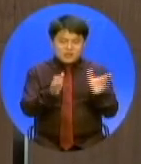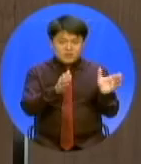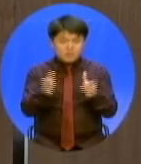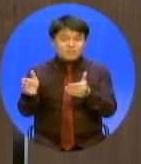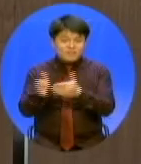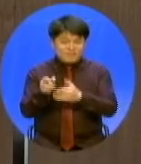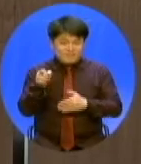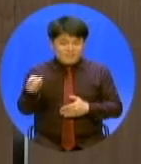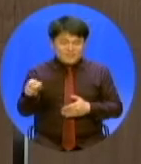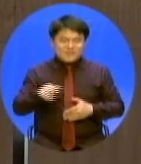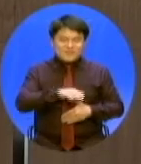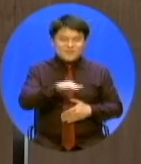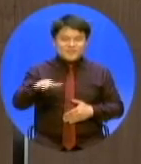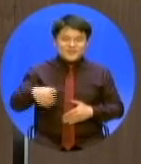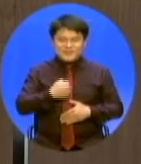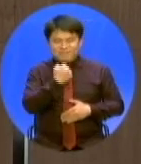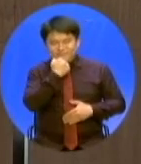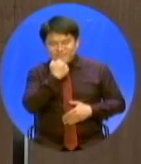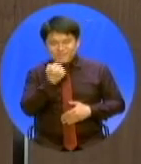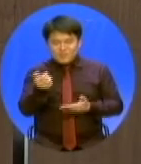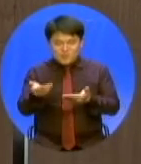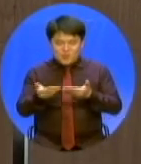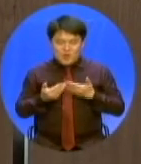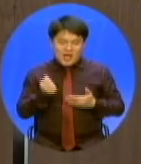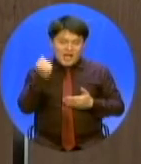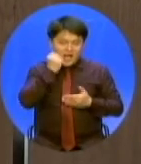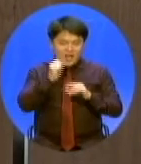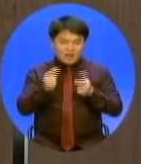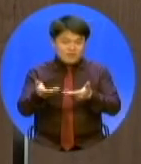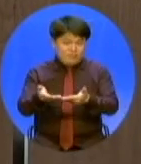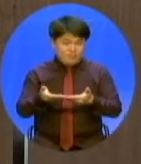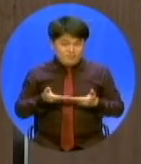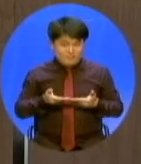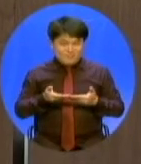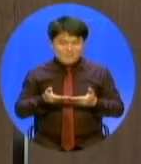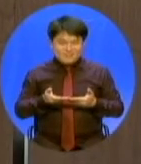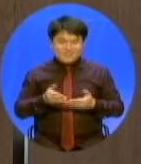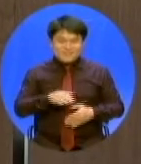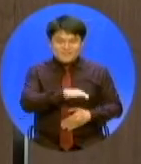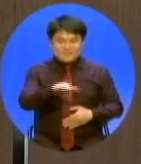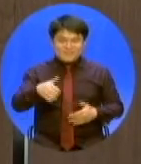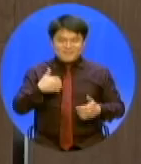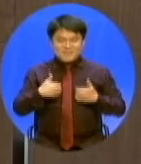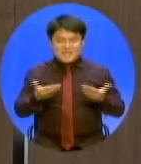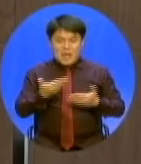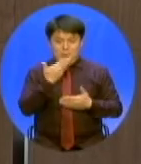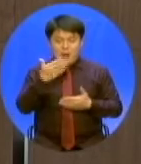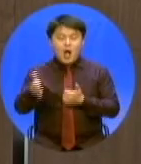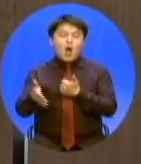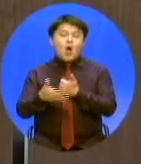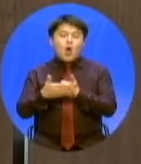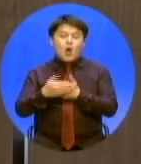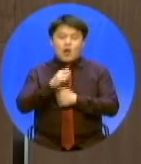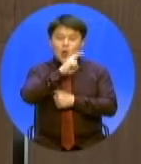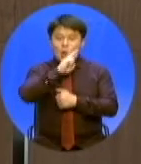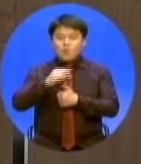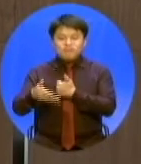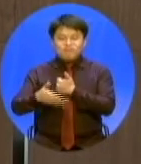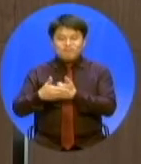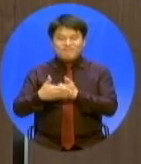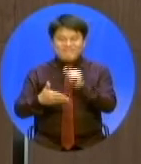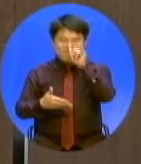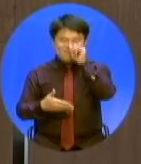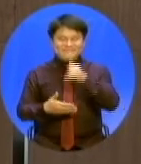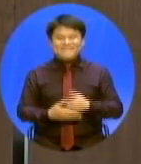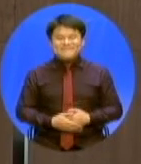해서 저희들에게 뭐 소소한 웃음거리와 간식거리도 제공을 해주시면서 저희를 즐겁게 일을 할 수 있도록 그런 편의를